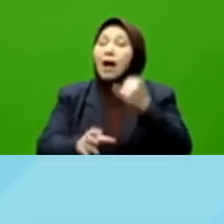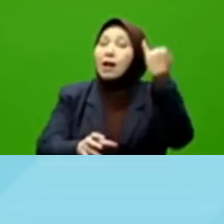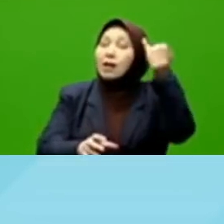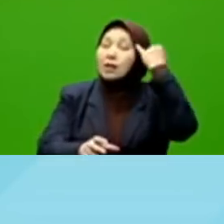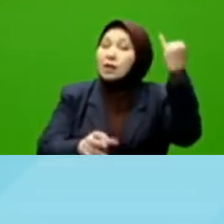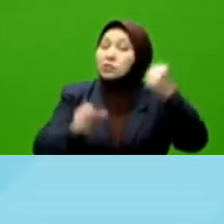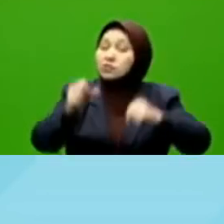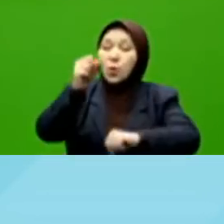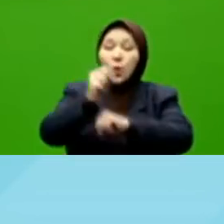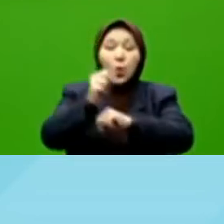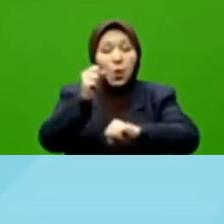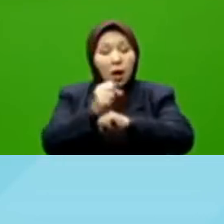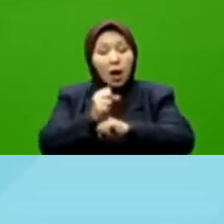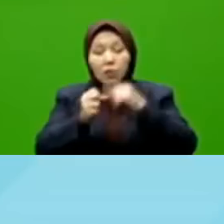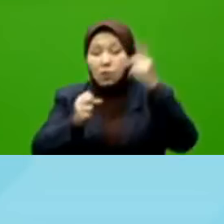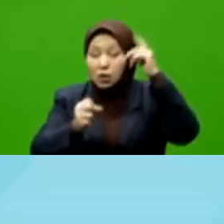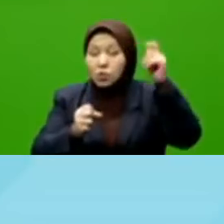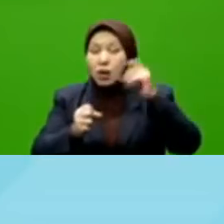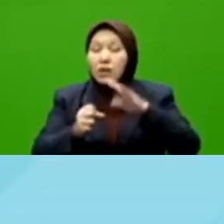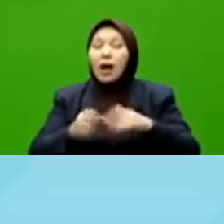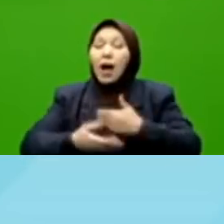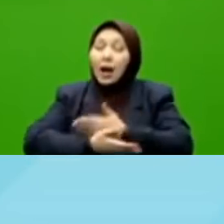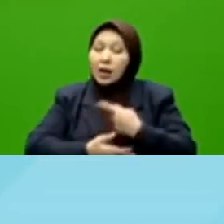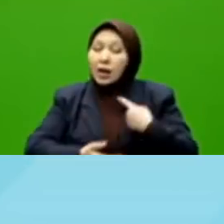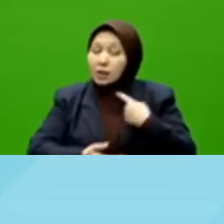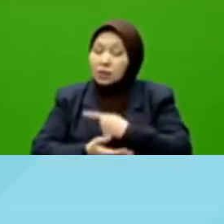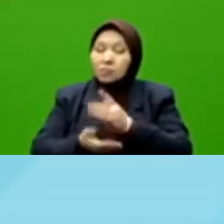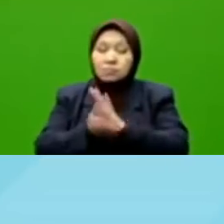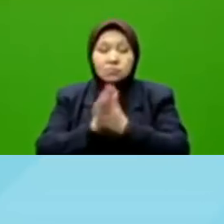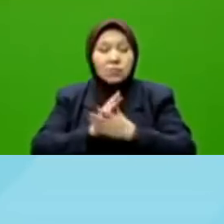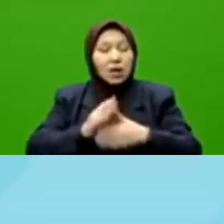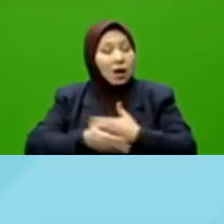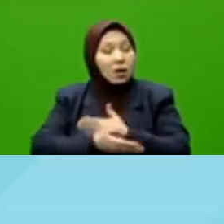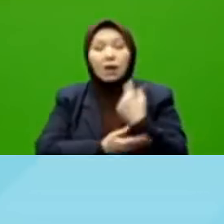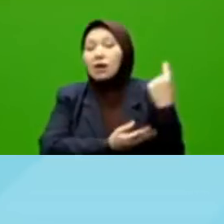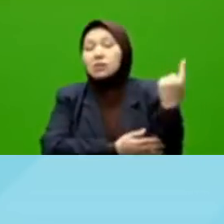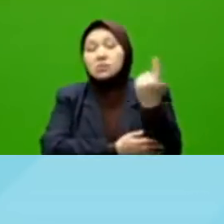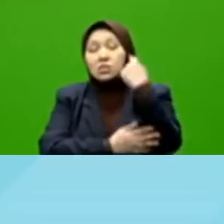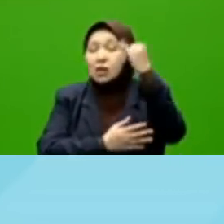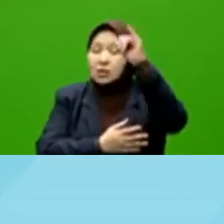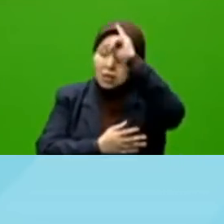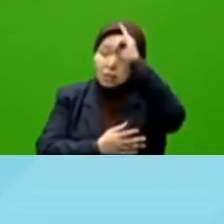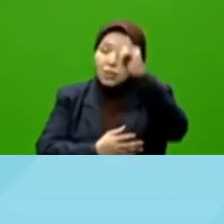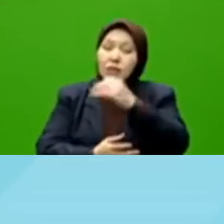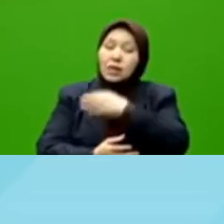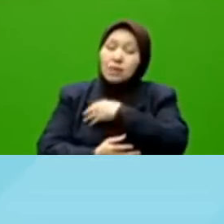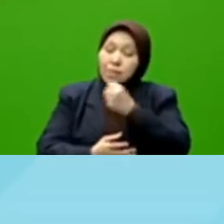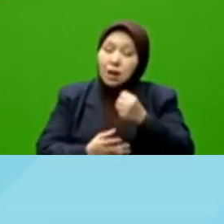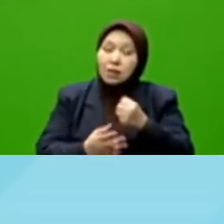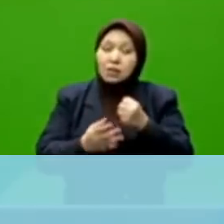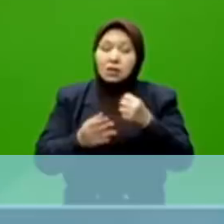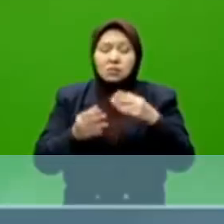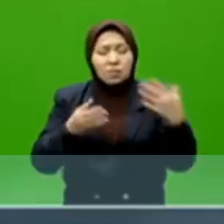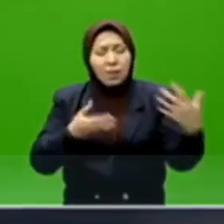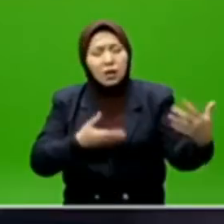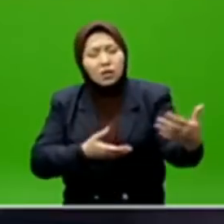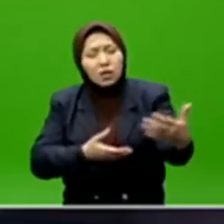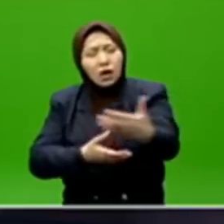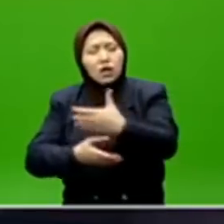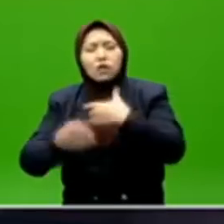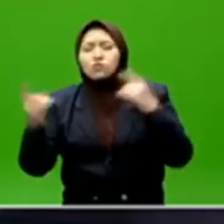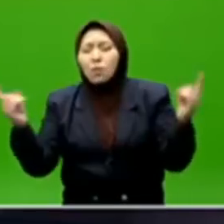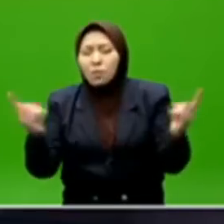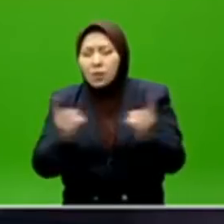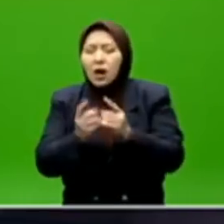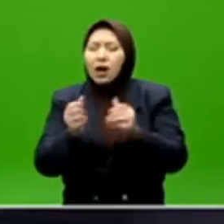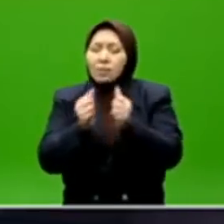sokongan tuan-tuan. Ini harapnya anak kita menjadi anak yang sentiasa beriman, sehingga kita dikumpulkan semula bersama